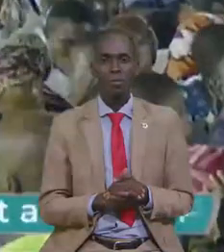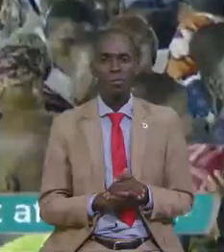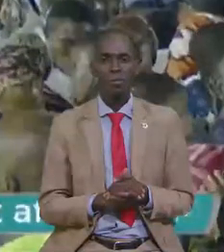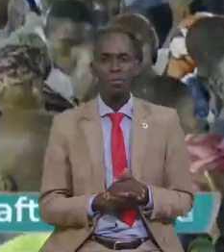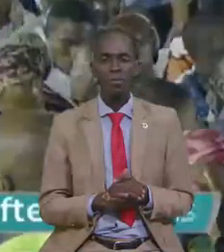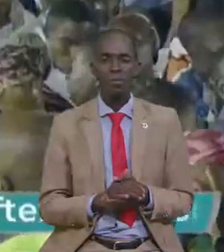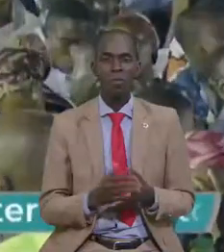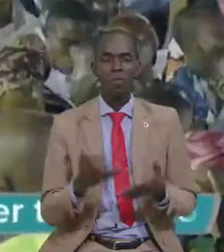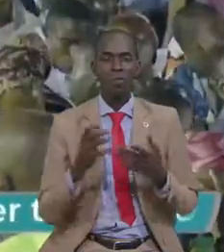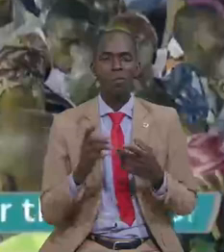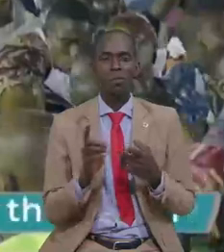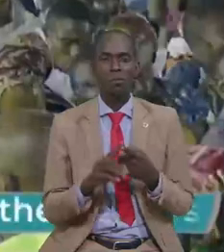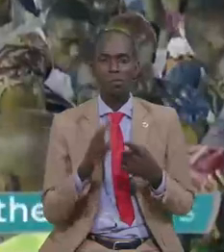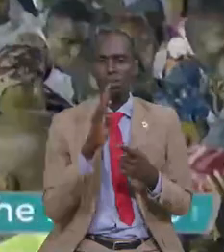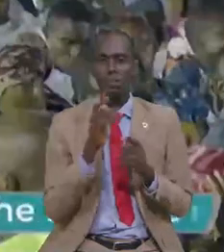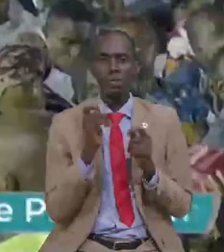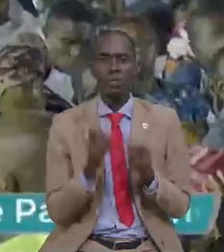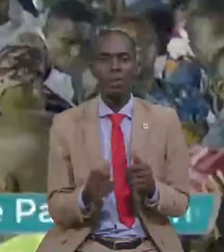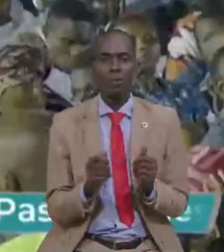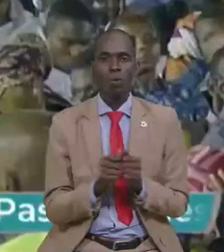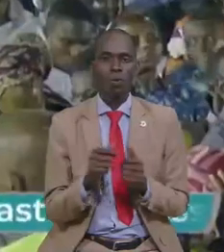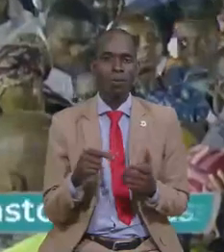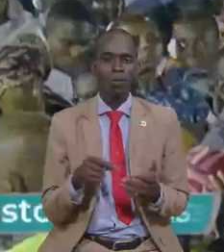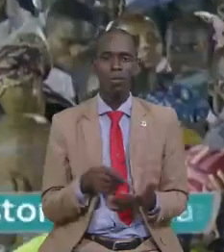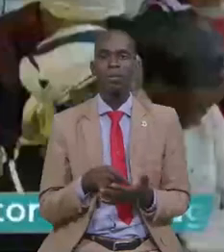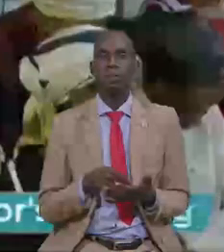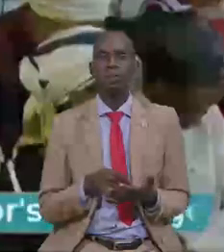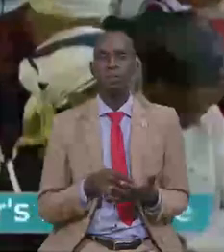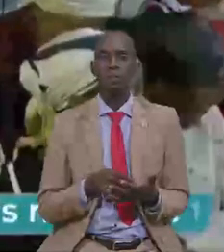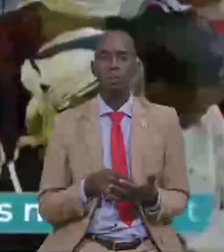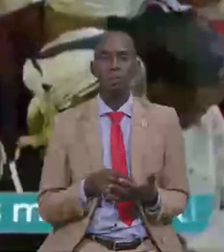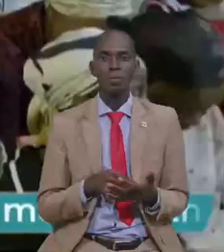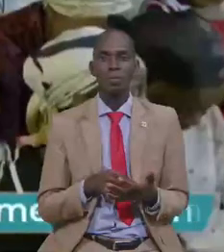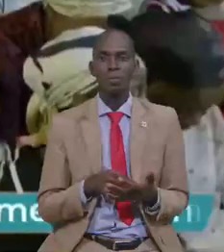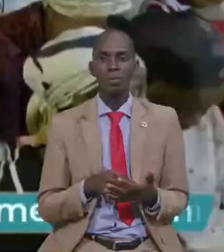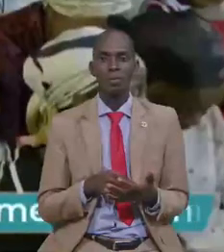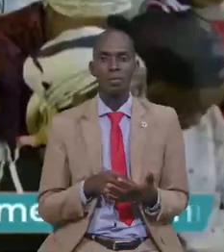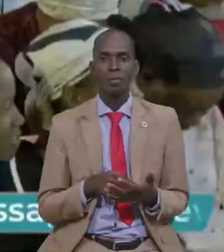pour la dernière prière de l'homme de Dieu.